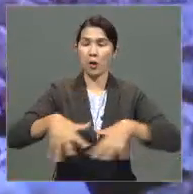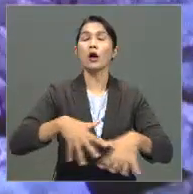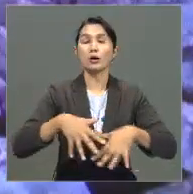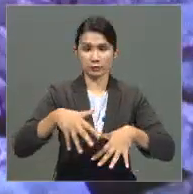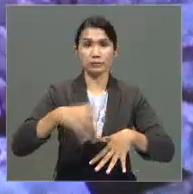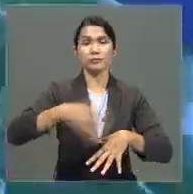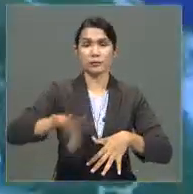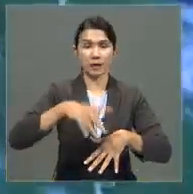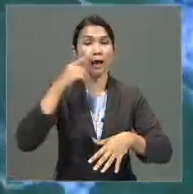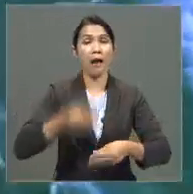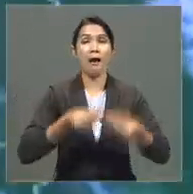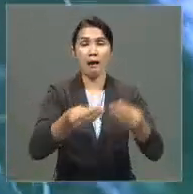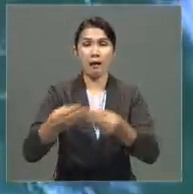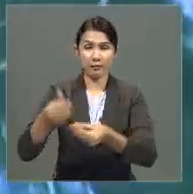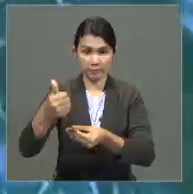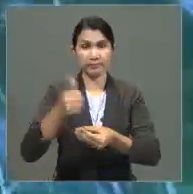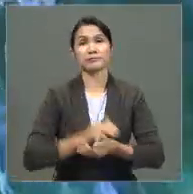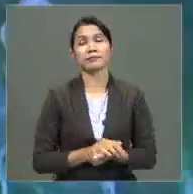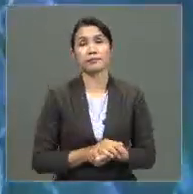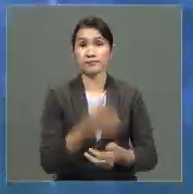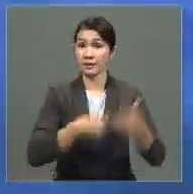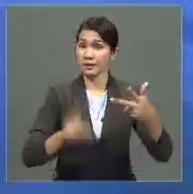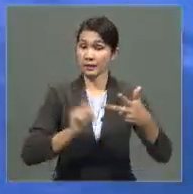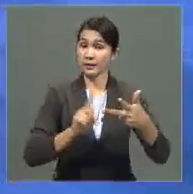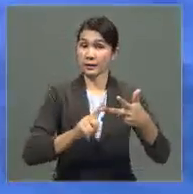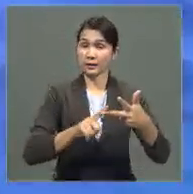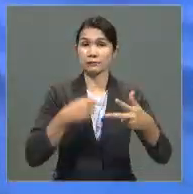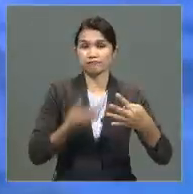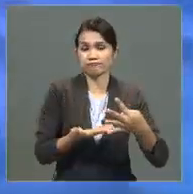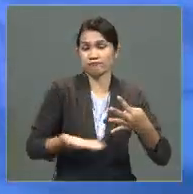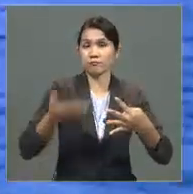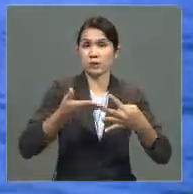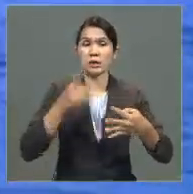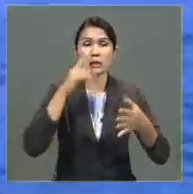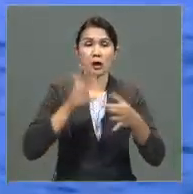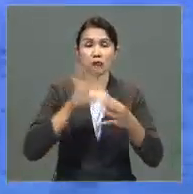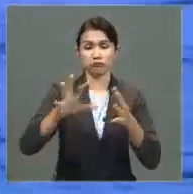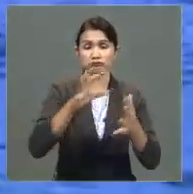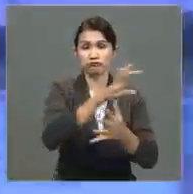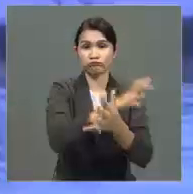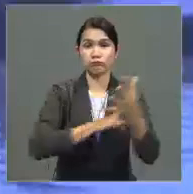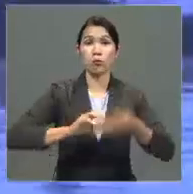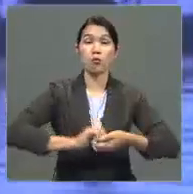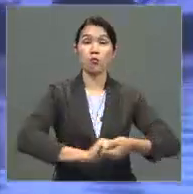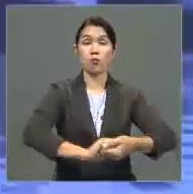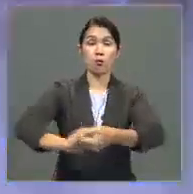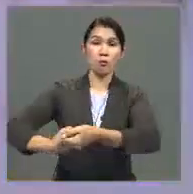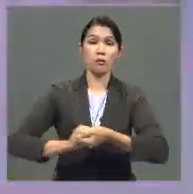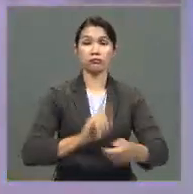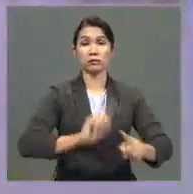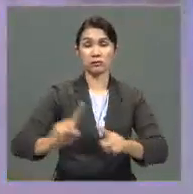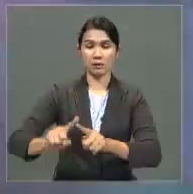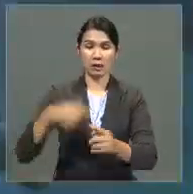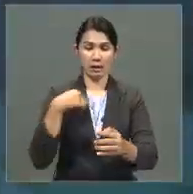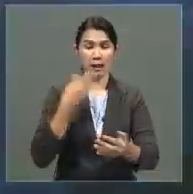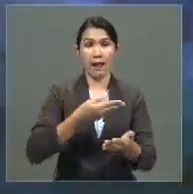ามารถเข้าถึงได้ค่ะด้านที่3คือการยกระดับความเชื่อมโยงในอนุภูมิภาคผ่านความร่วมมือในทุกมิติเพื่อกระจาย